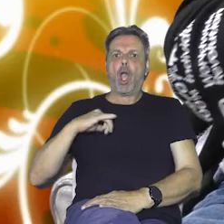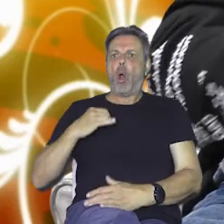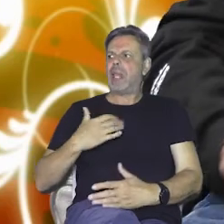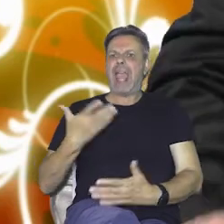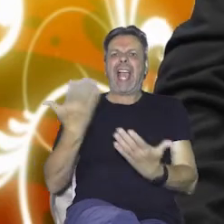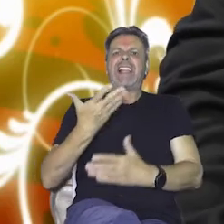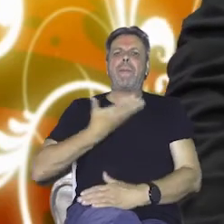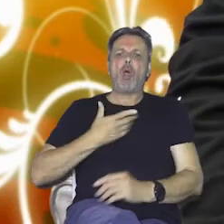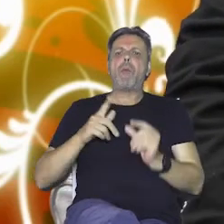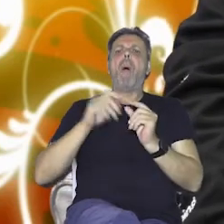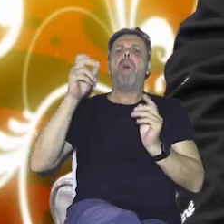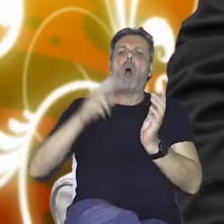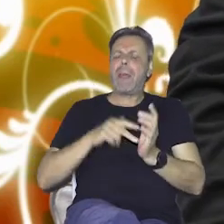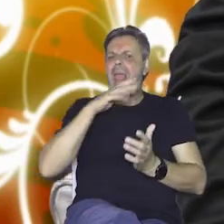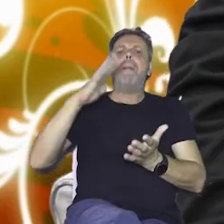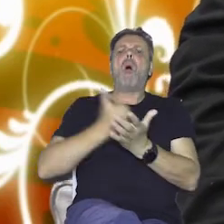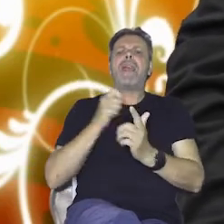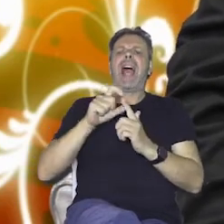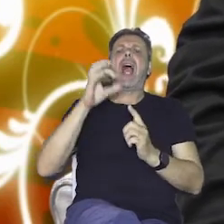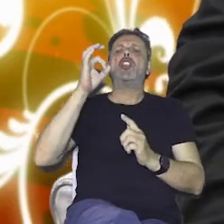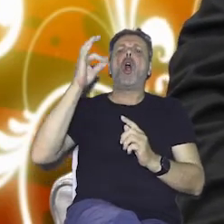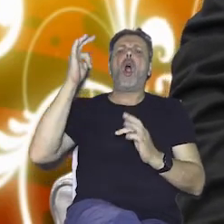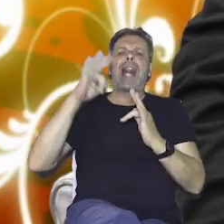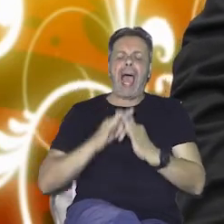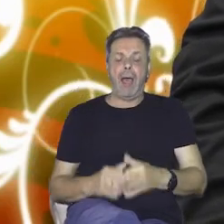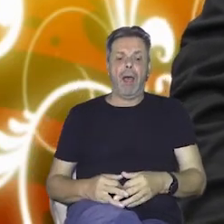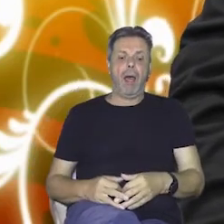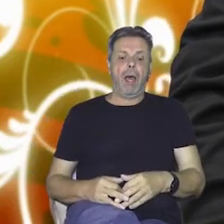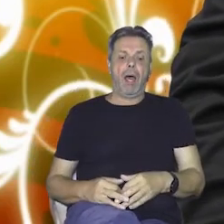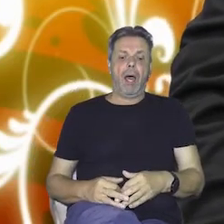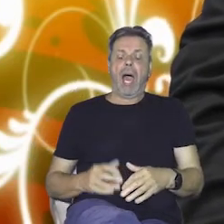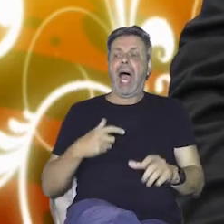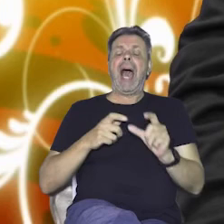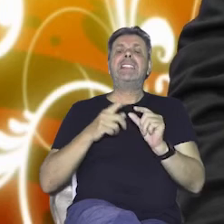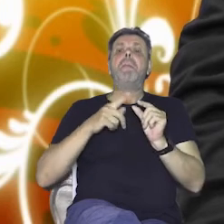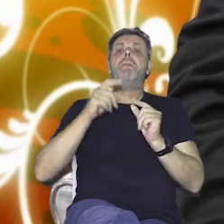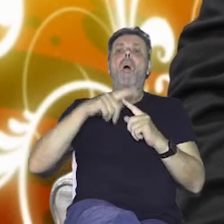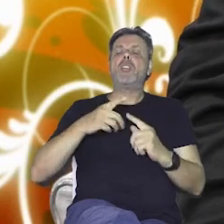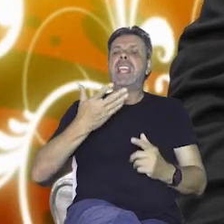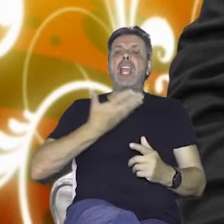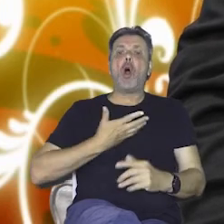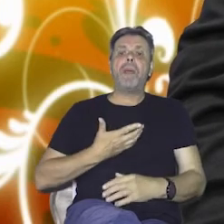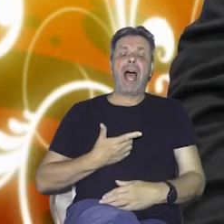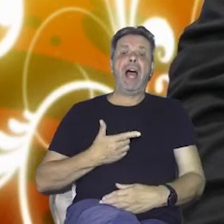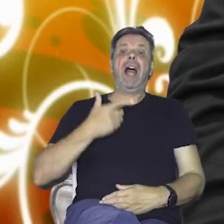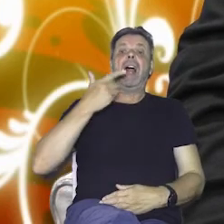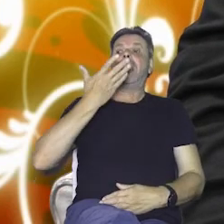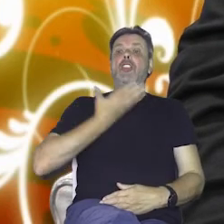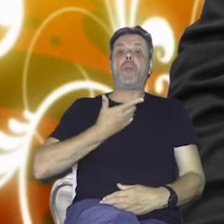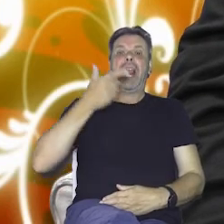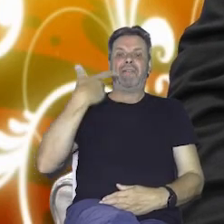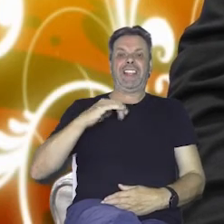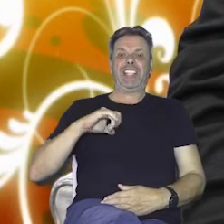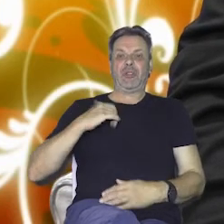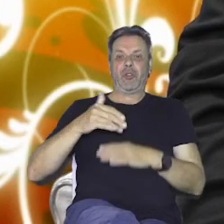Porinom i sa Pobjedom na Dori. A svoj spot je dobila tek 20 godina